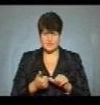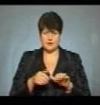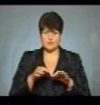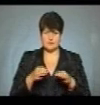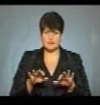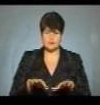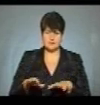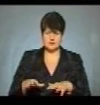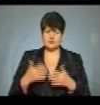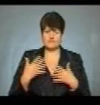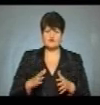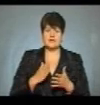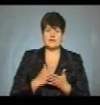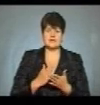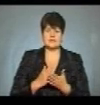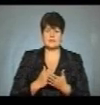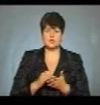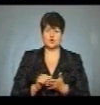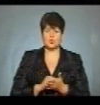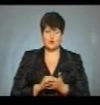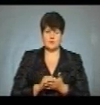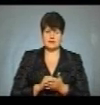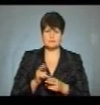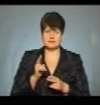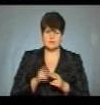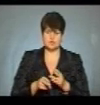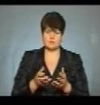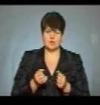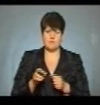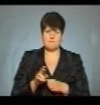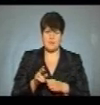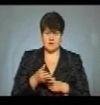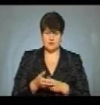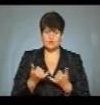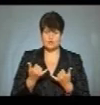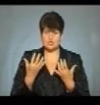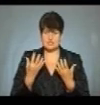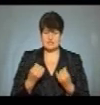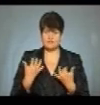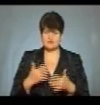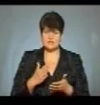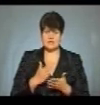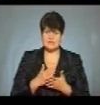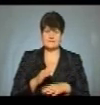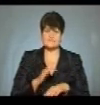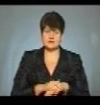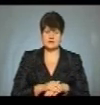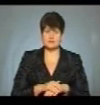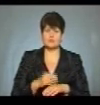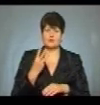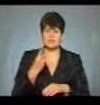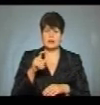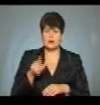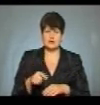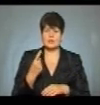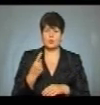то зараз вже сягає. Документи ми завершуємо прийом в п'ятницю, то на сьогоднішній день вже є фактично по три людини на